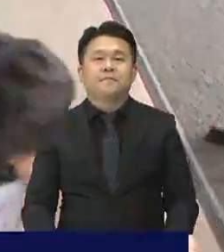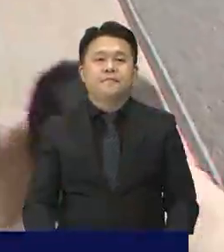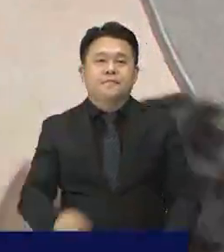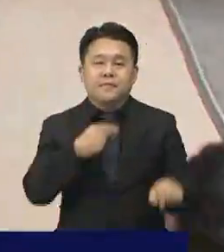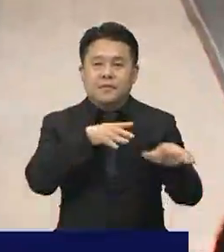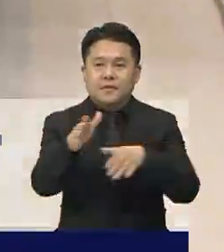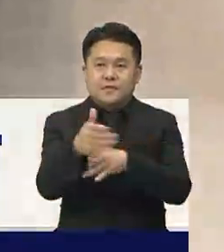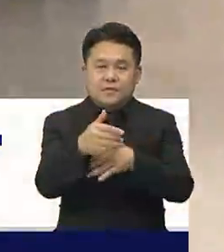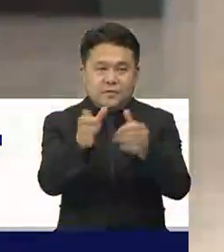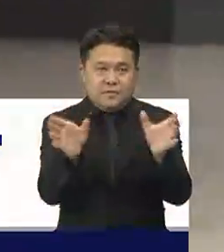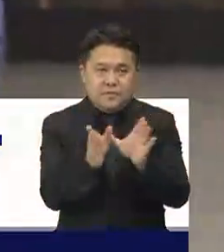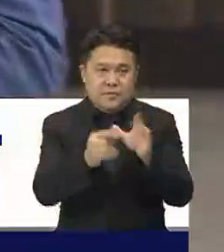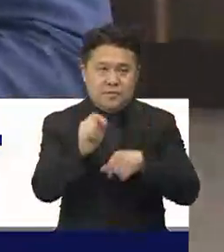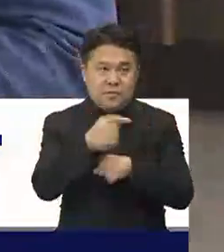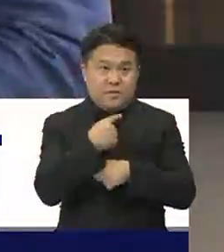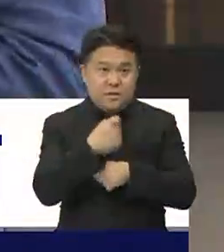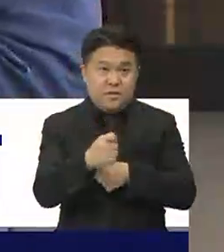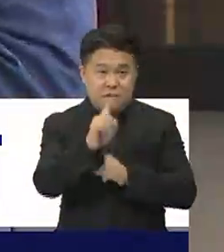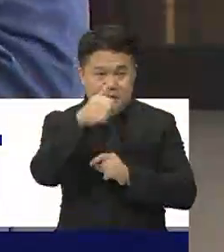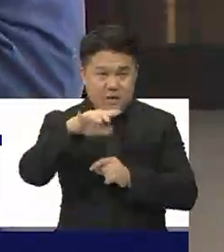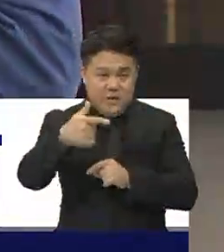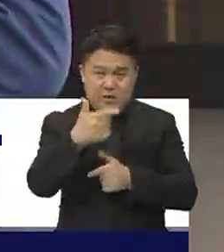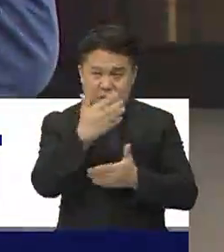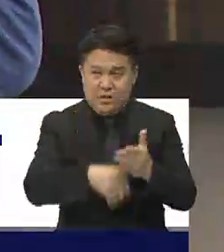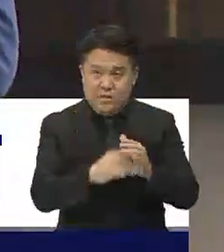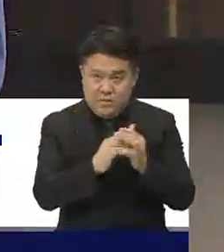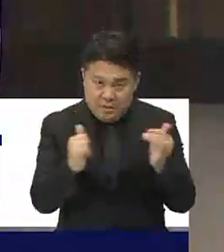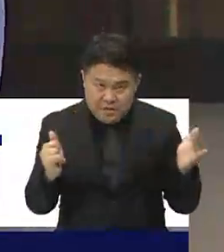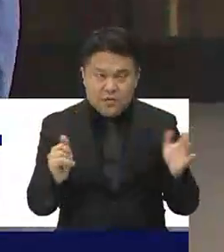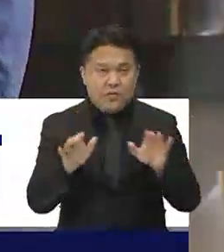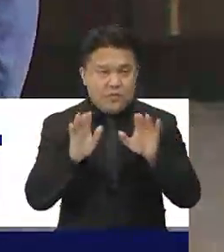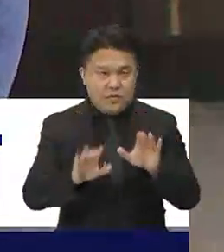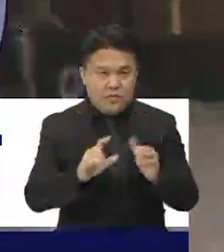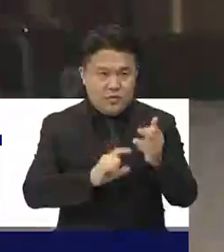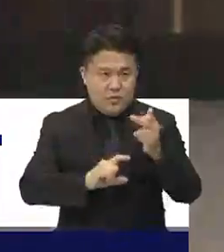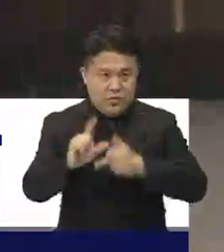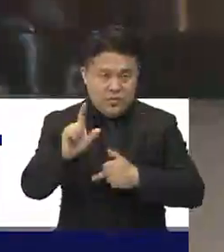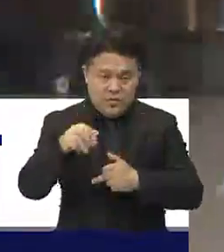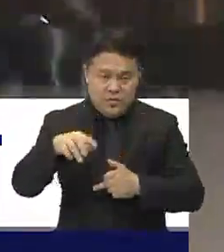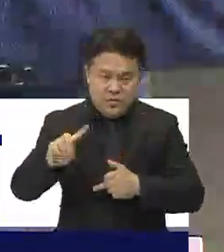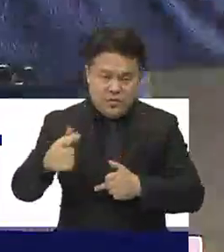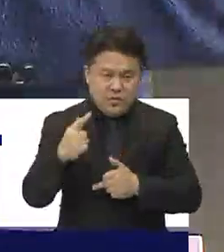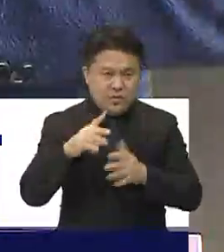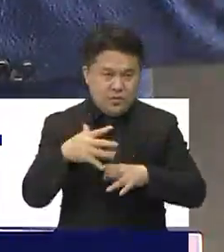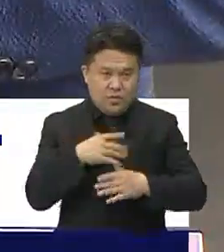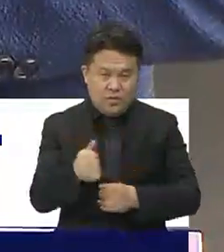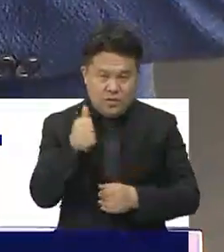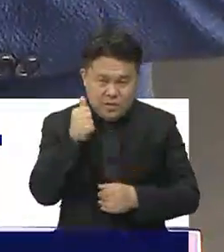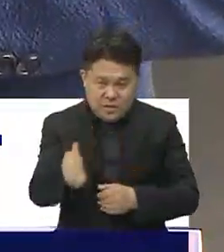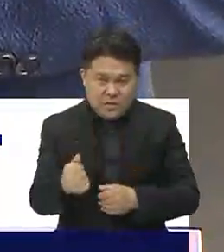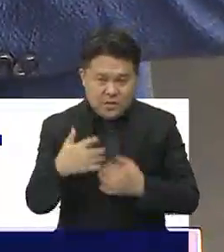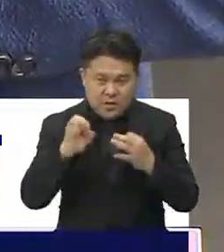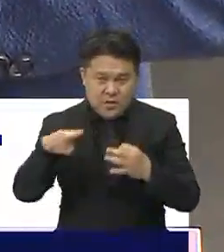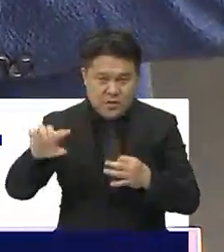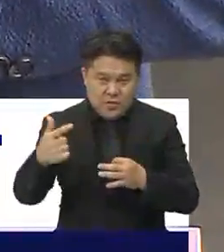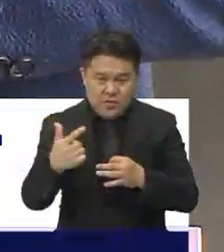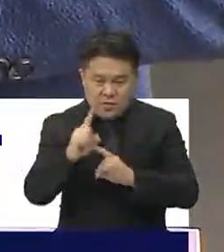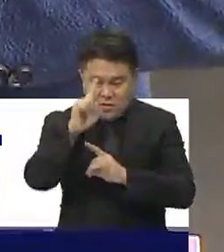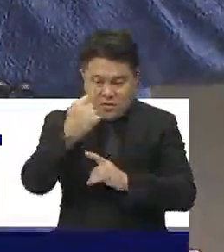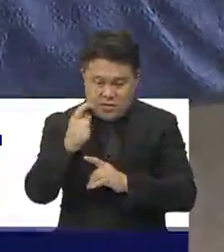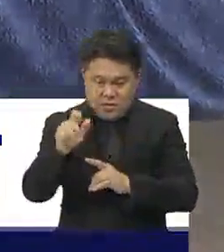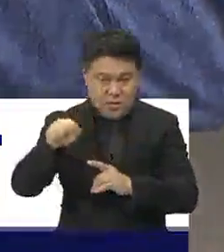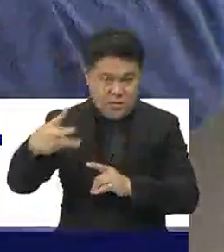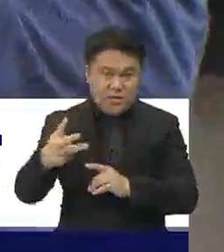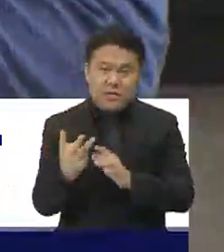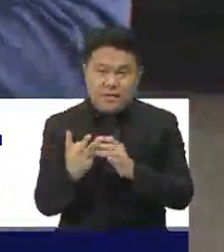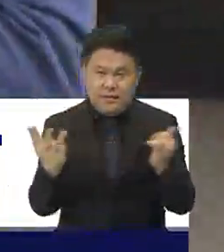해수부 공무원이었던 고 이대준 씨의 유족은 오늘 오전 서훈 전 국가안보실장과 김종호 전 민정수석, 이광철 전